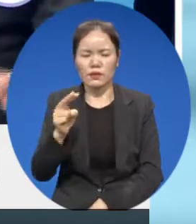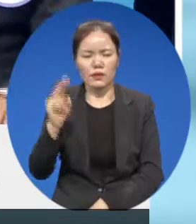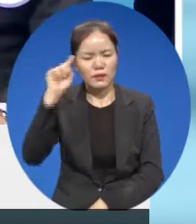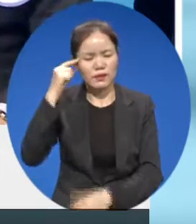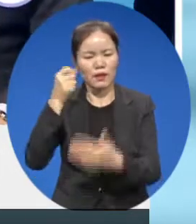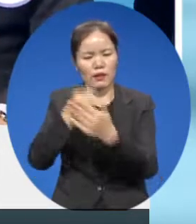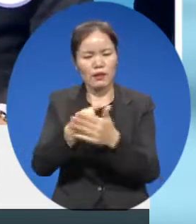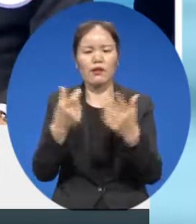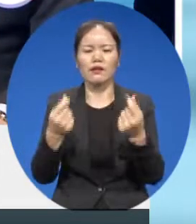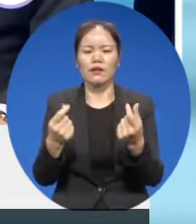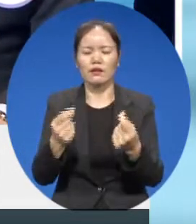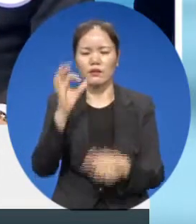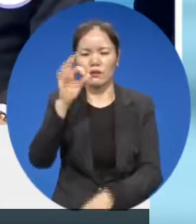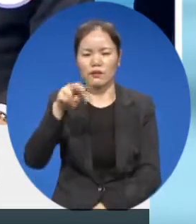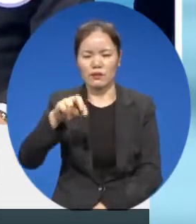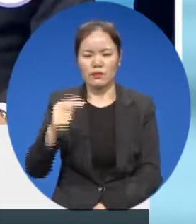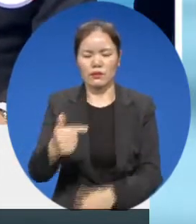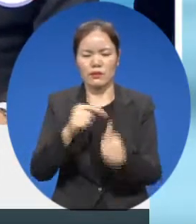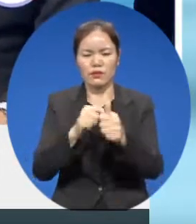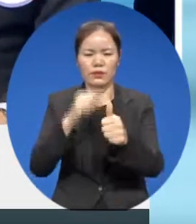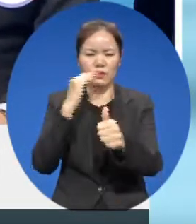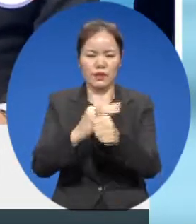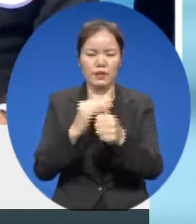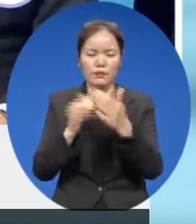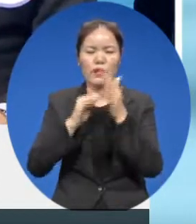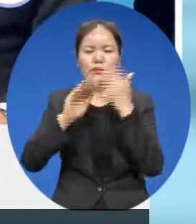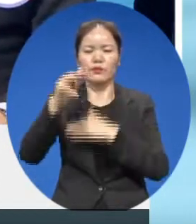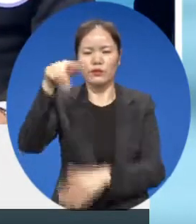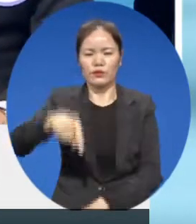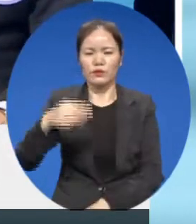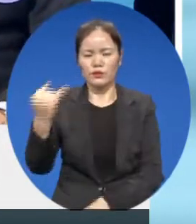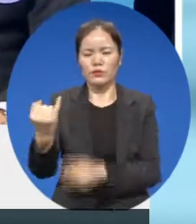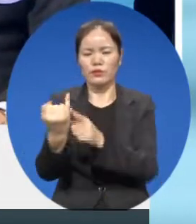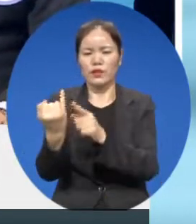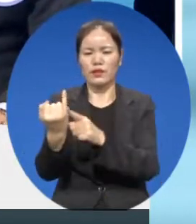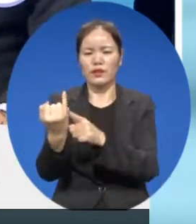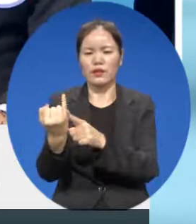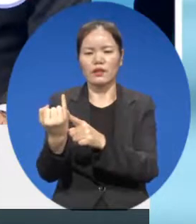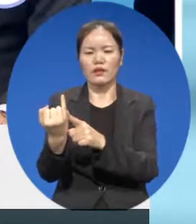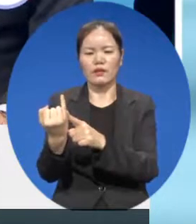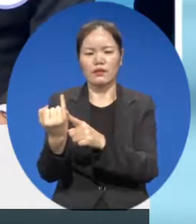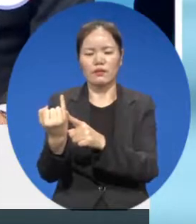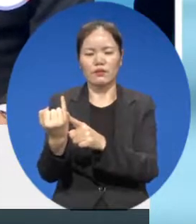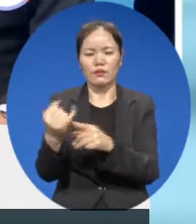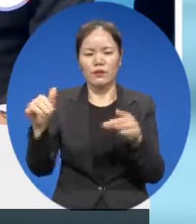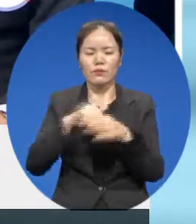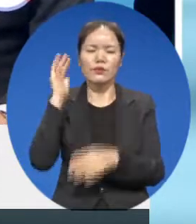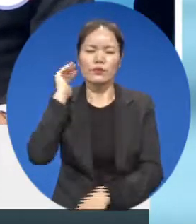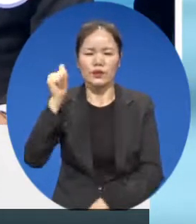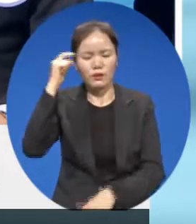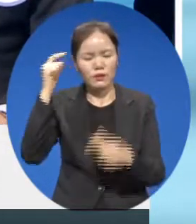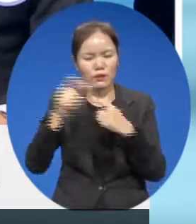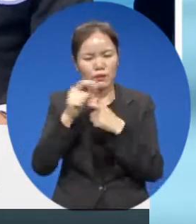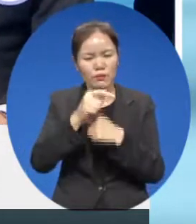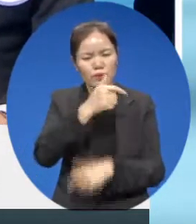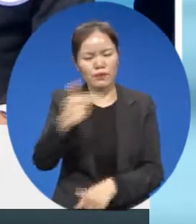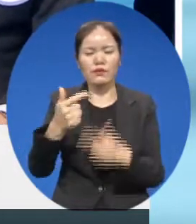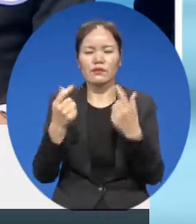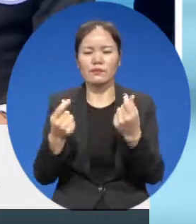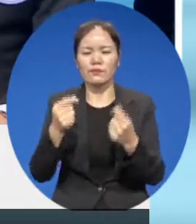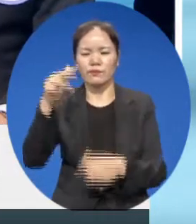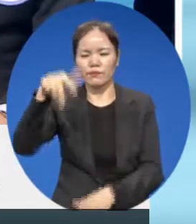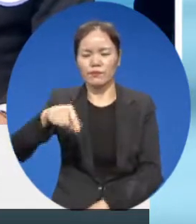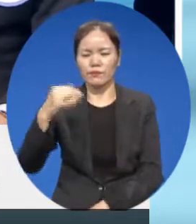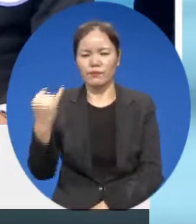같고 윤 총장을 해임한 이후에 중외 장관에 대한 겉이 도 이제는 문재인 대통령이 많이 고민하게 될 것 같은데요 사실 추미애 장관이